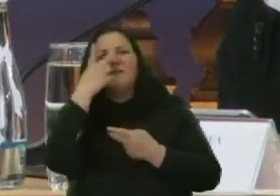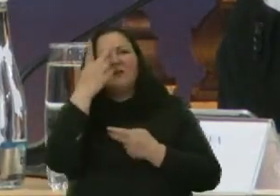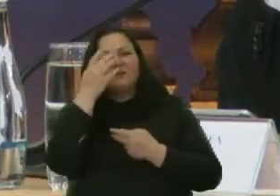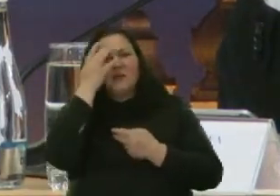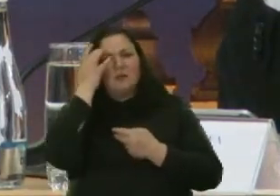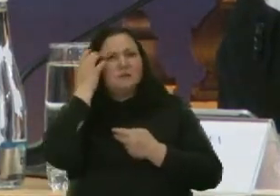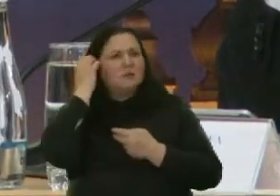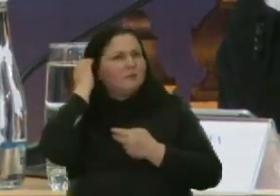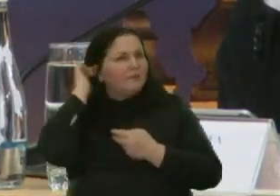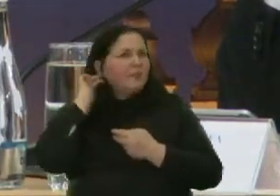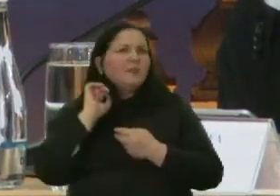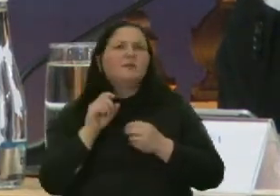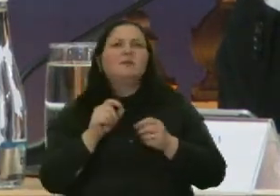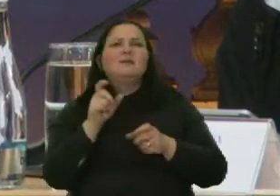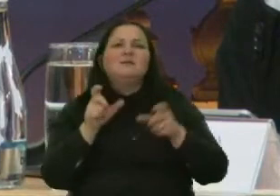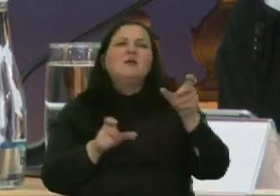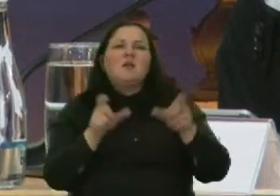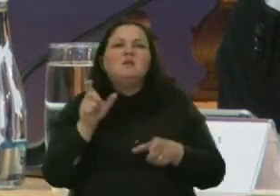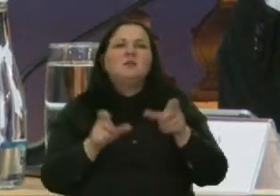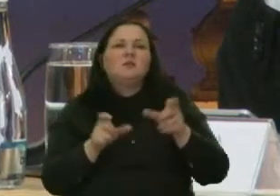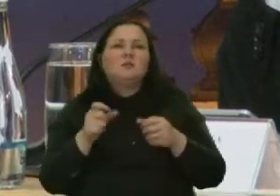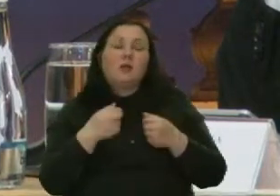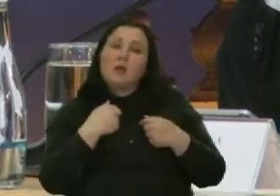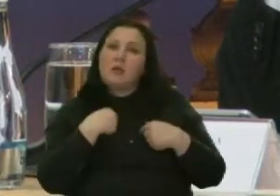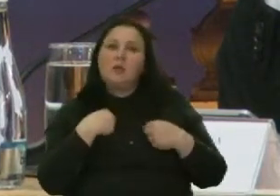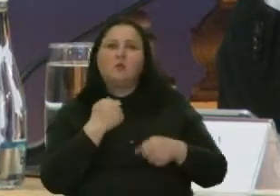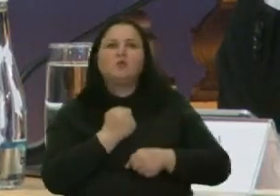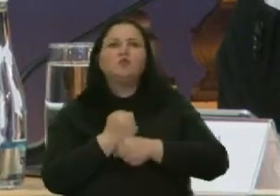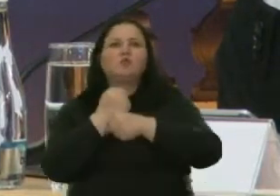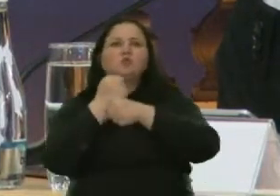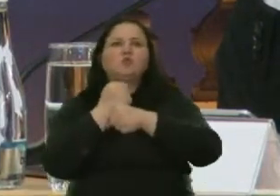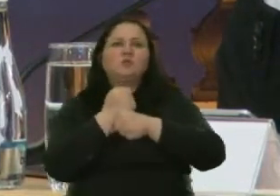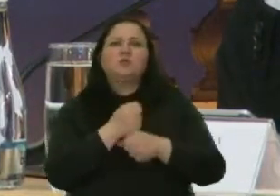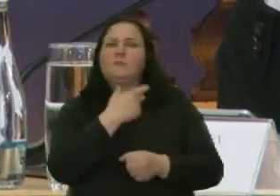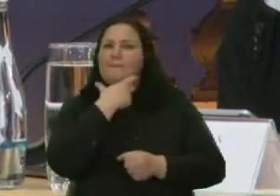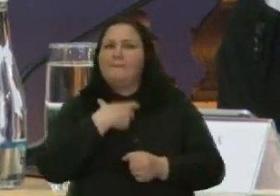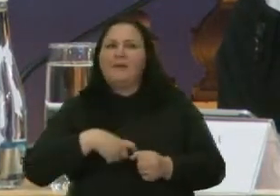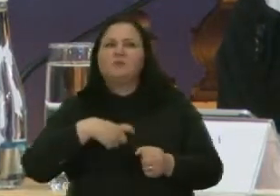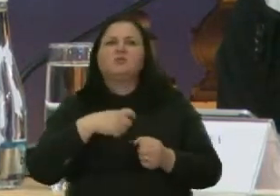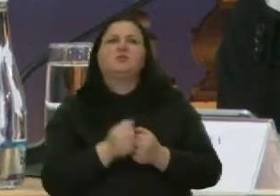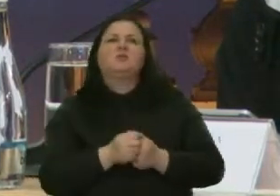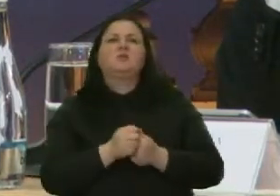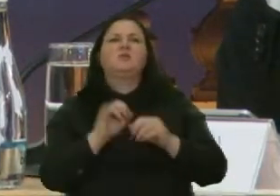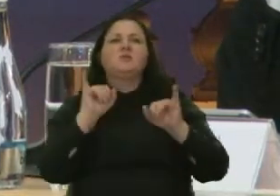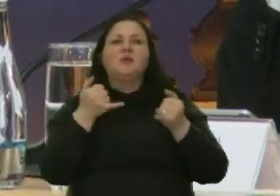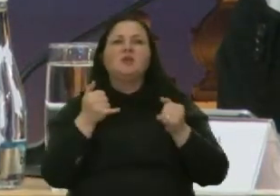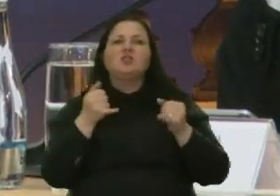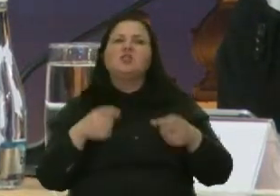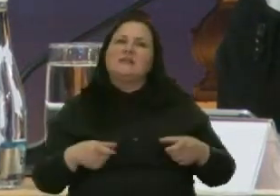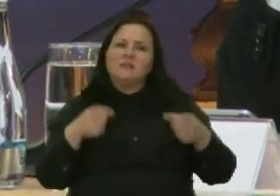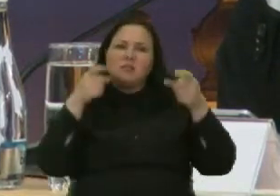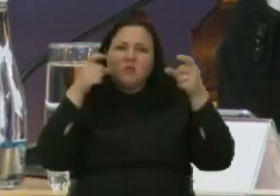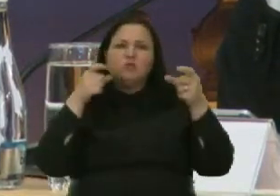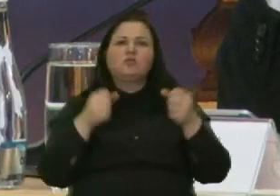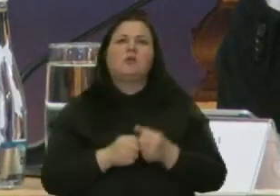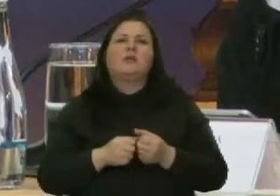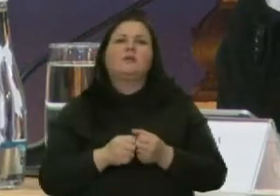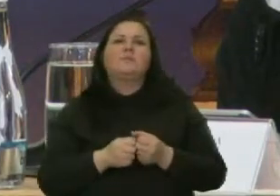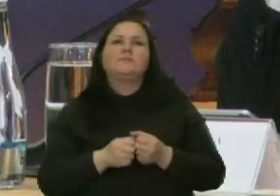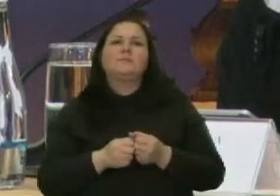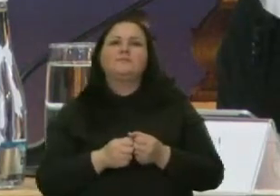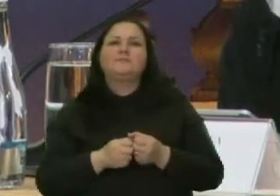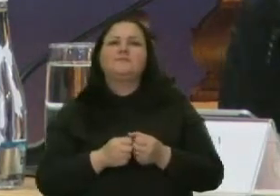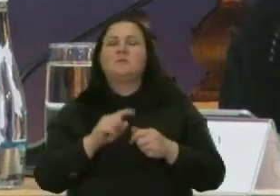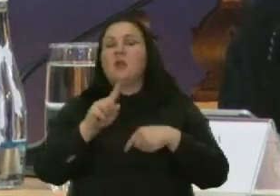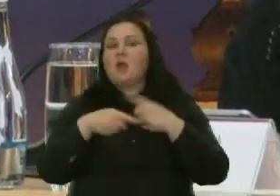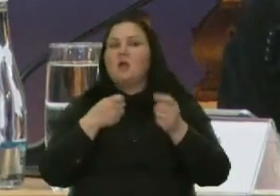vizează grădinăritul pe care eu î susțin personal dar și instituțional altă